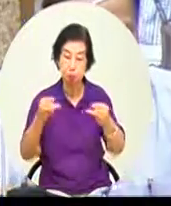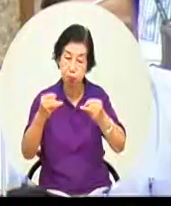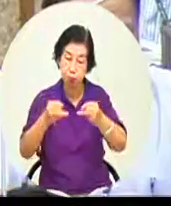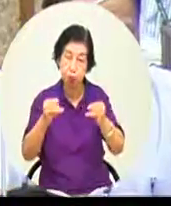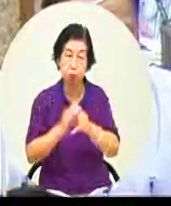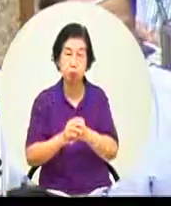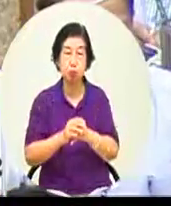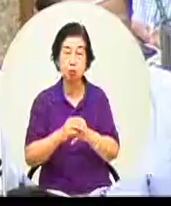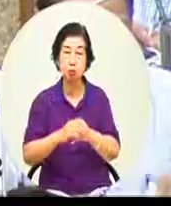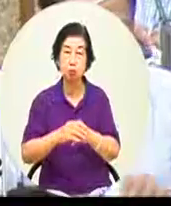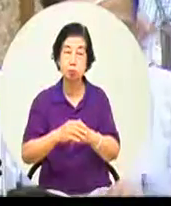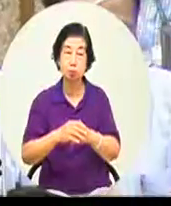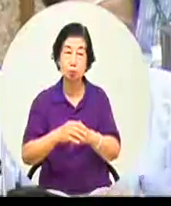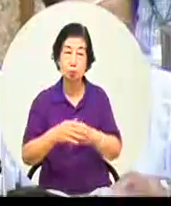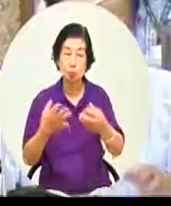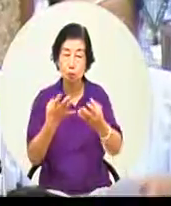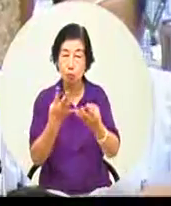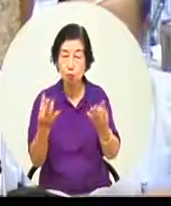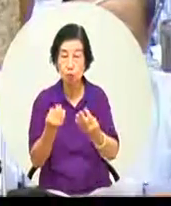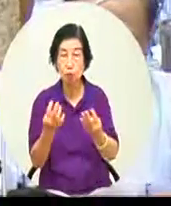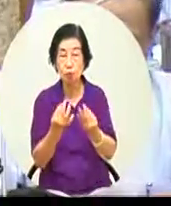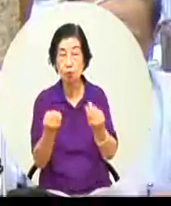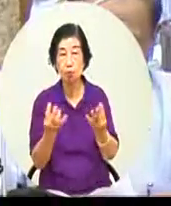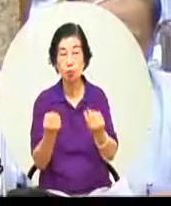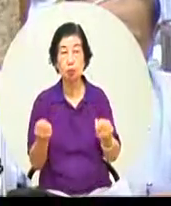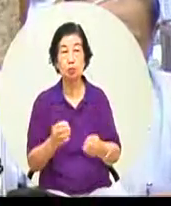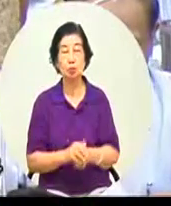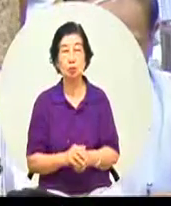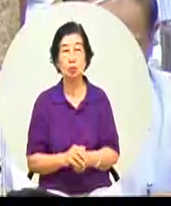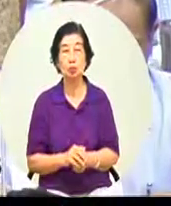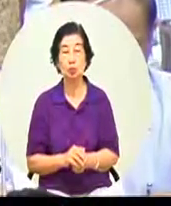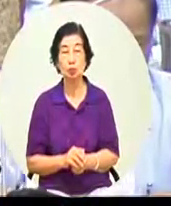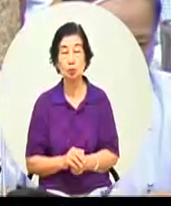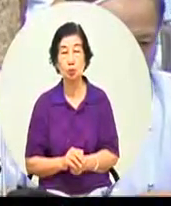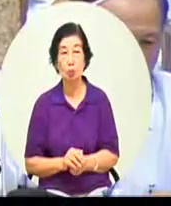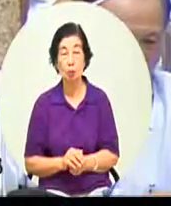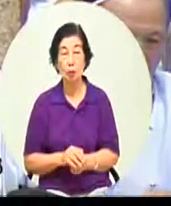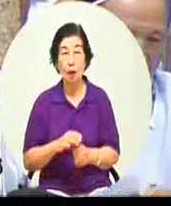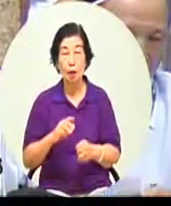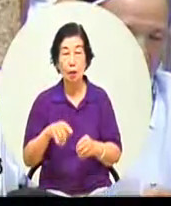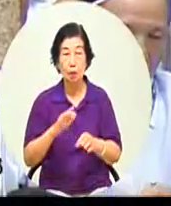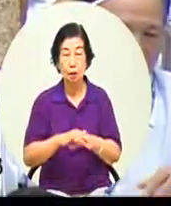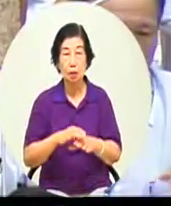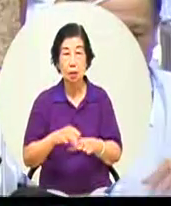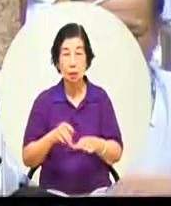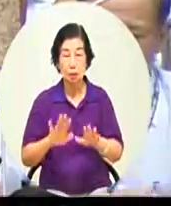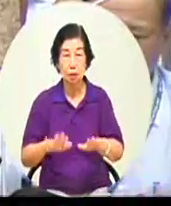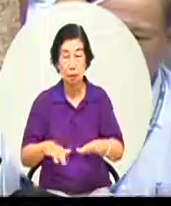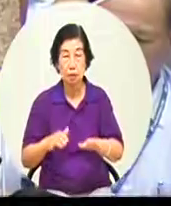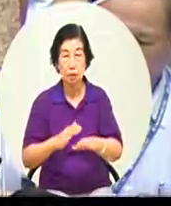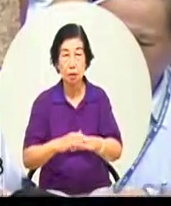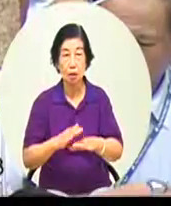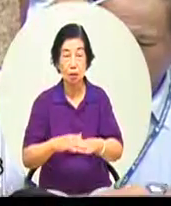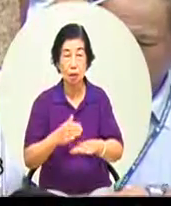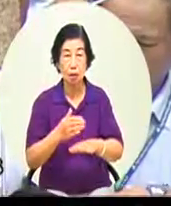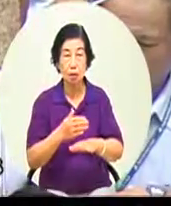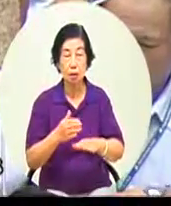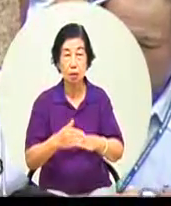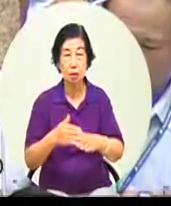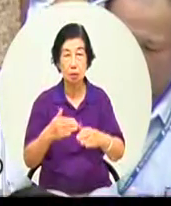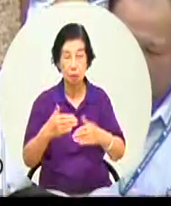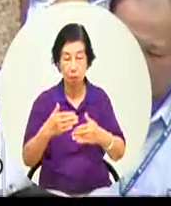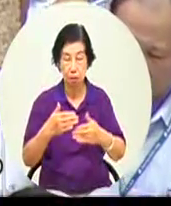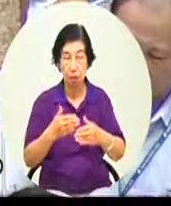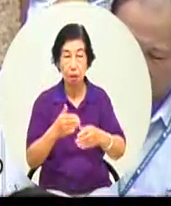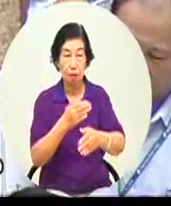广告效益的部分，目前我们才开始营运的部分，一列车的部分一次我们会收费8万呐。 现在 那未来